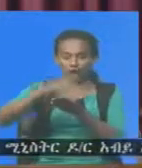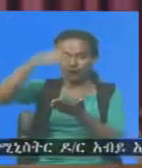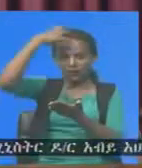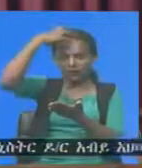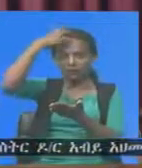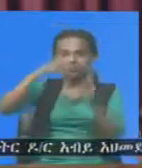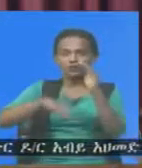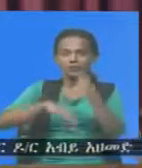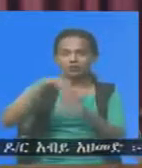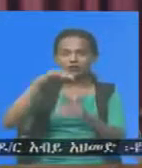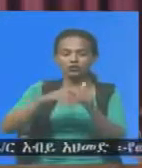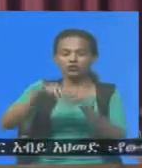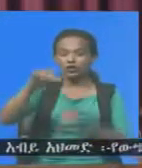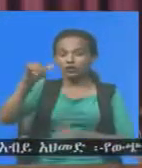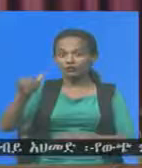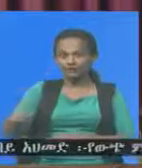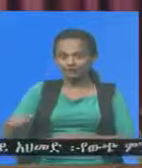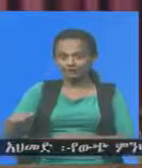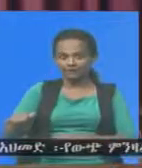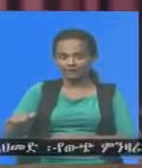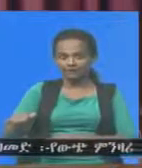እጅ የሚቆይ